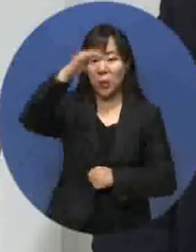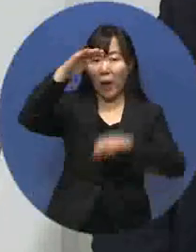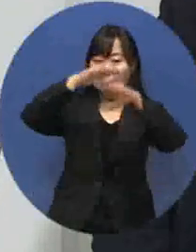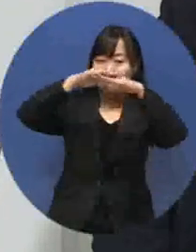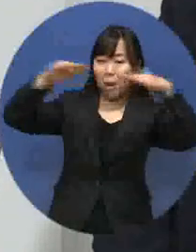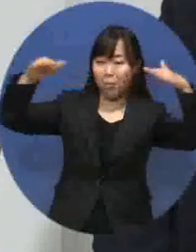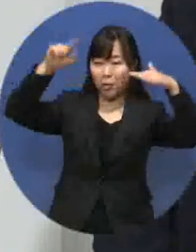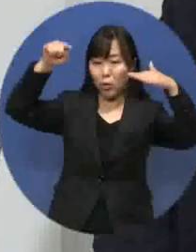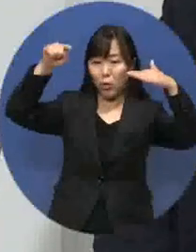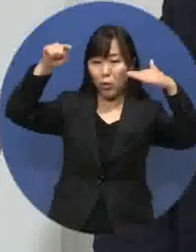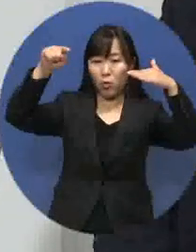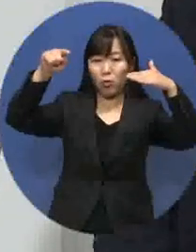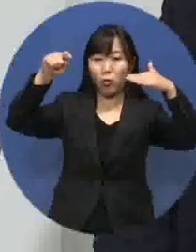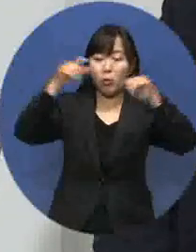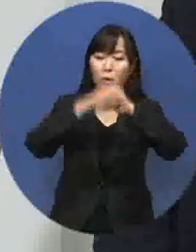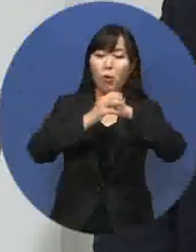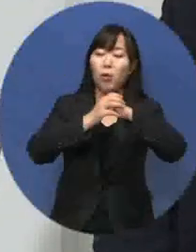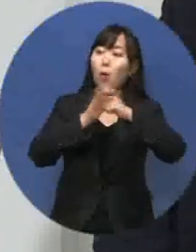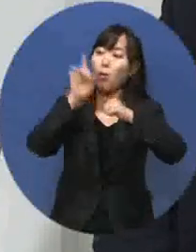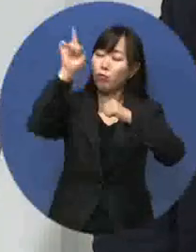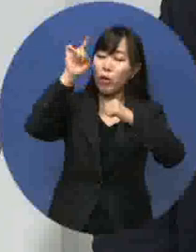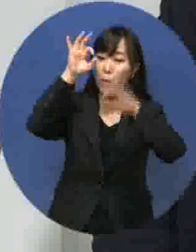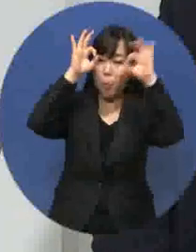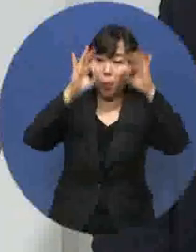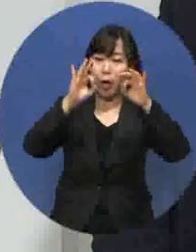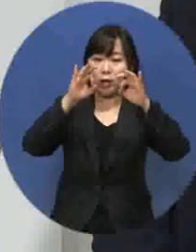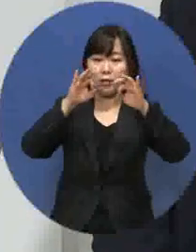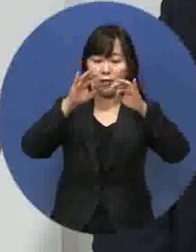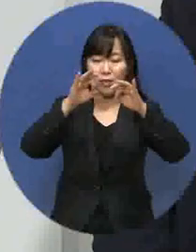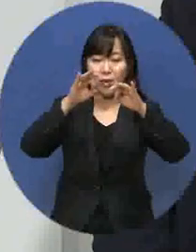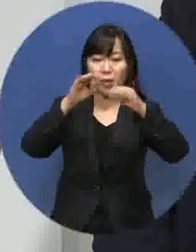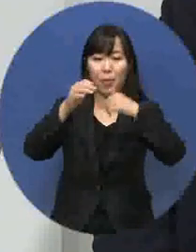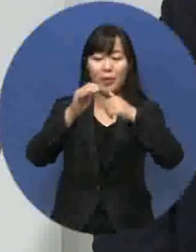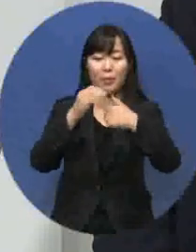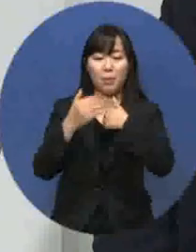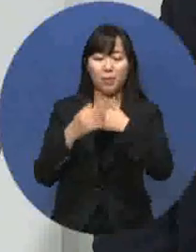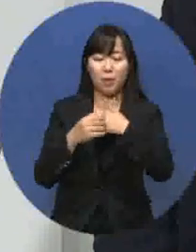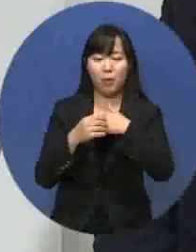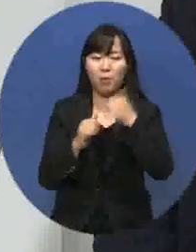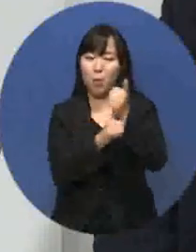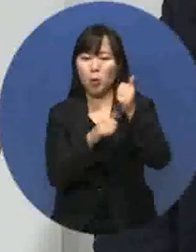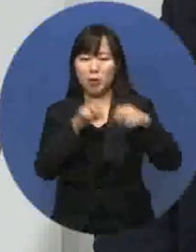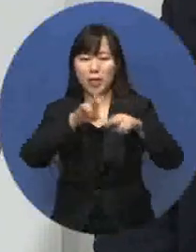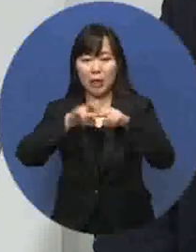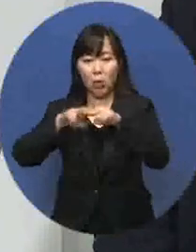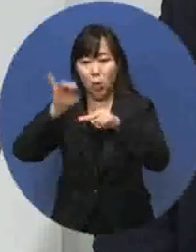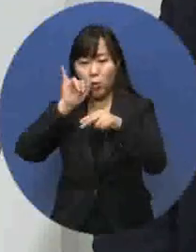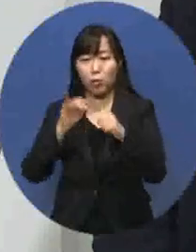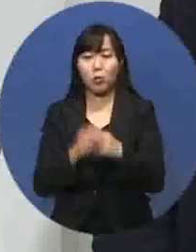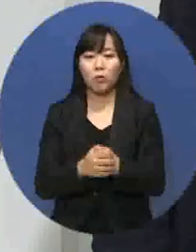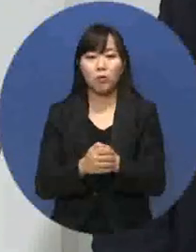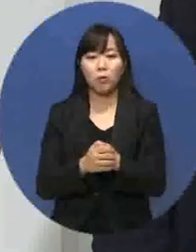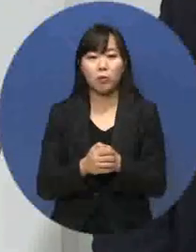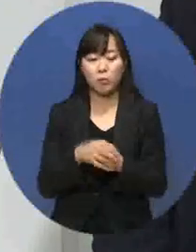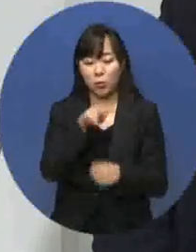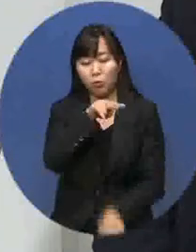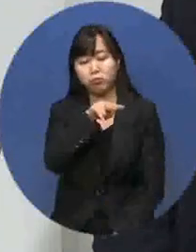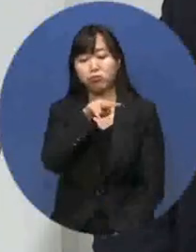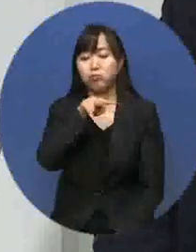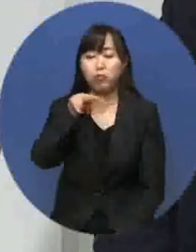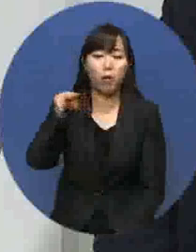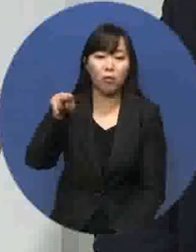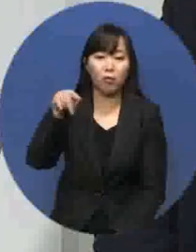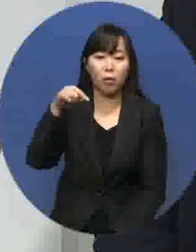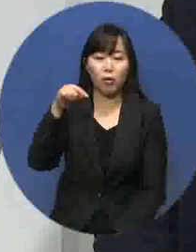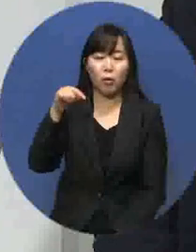합판을 대갖고 이게 위에다 이렇게 자리가 이렇게 보조석식으로 이렇게 돼 있는 곳인데 거기서 이렇게 내려다보는데